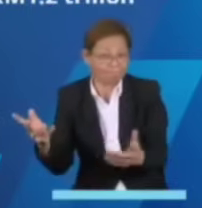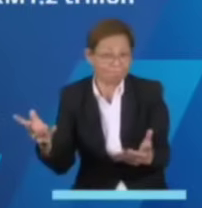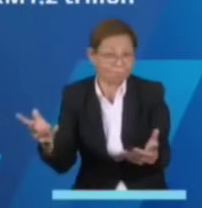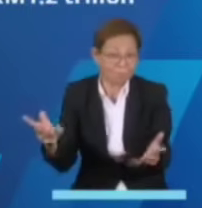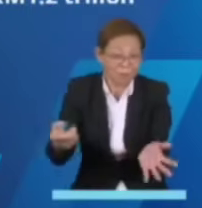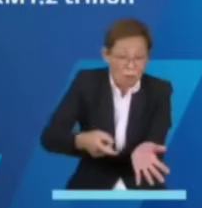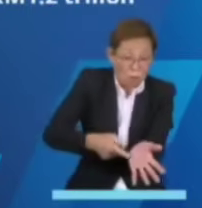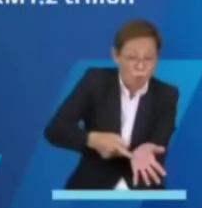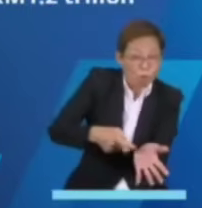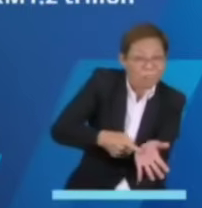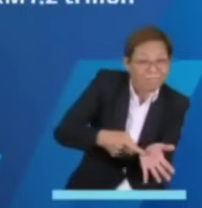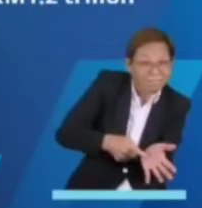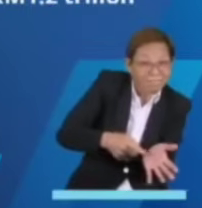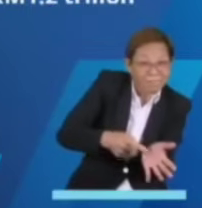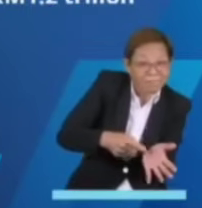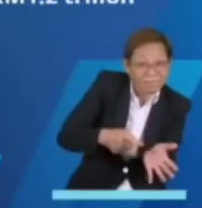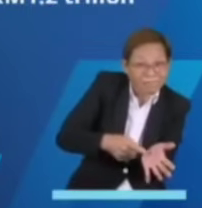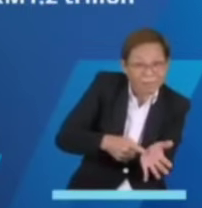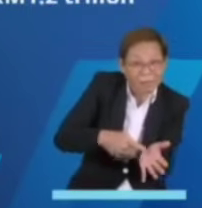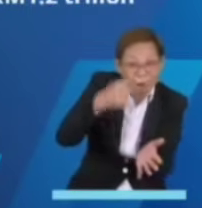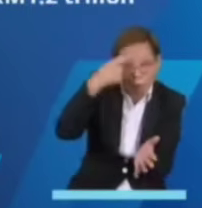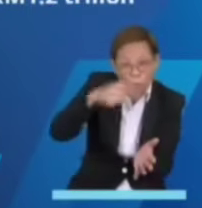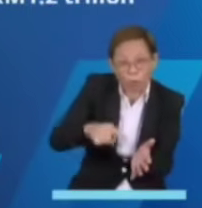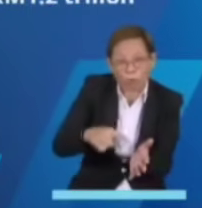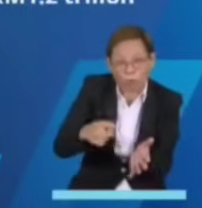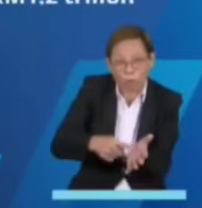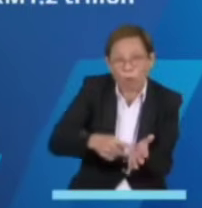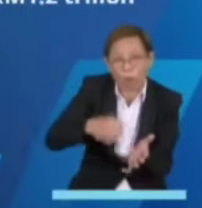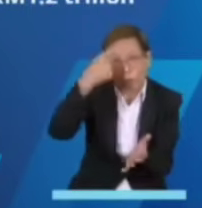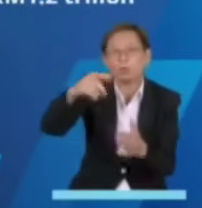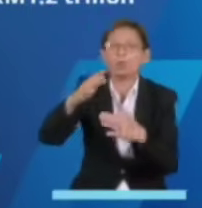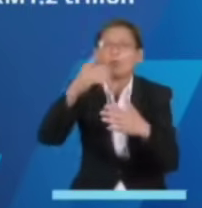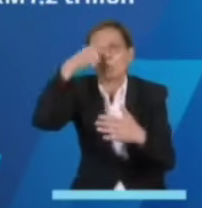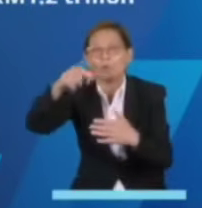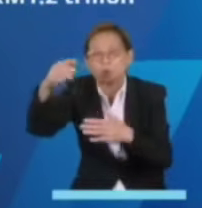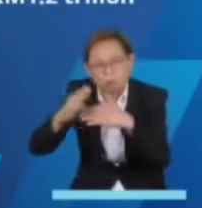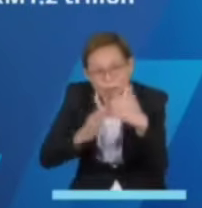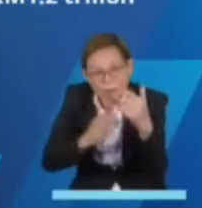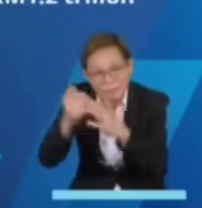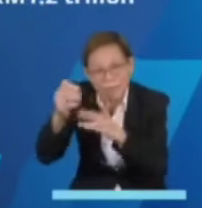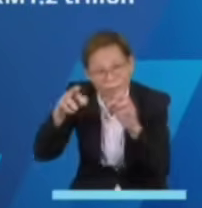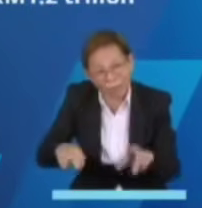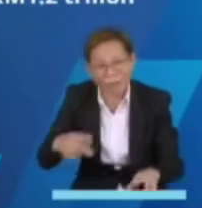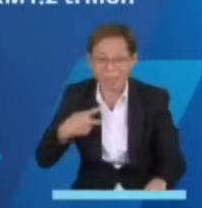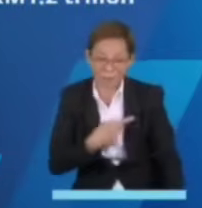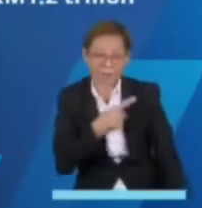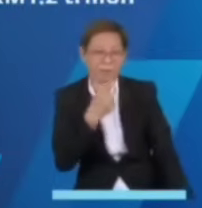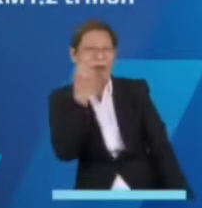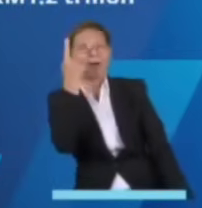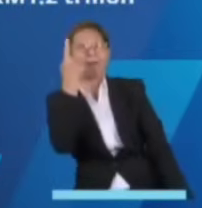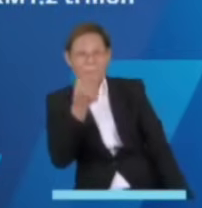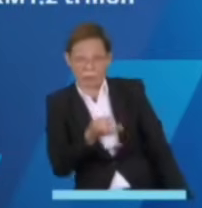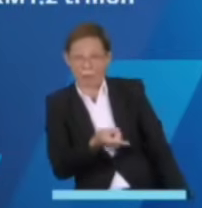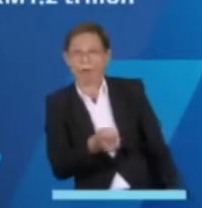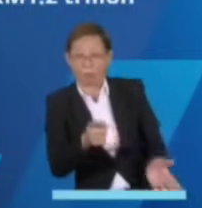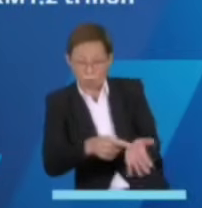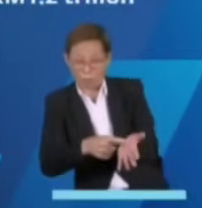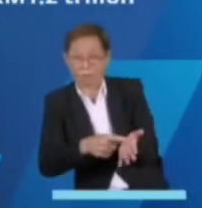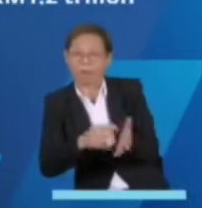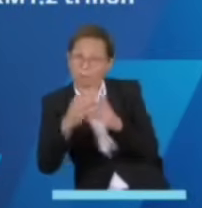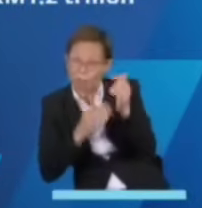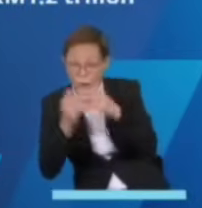Timbunan hutang ini kalau untuk keselesaan rakyat, kita faham.